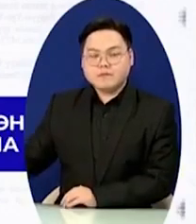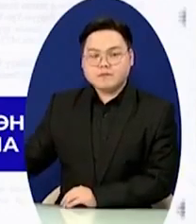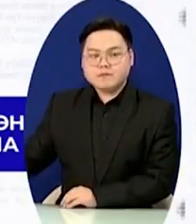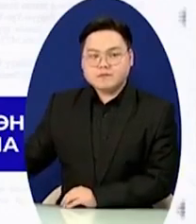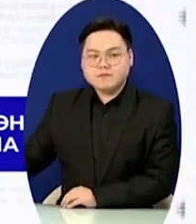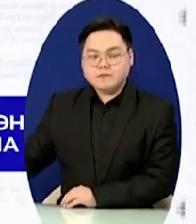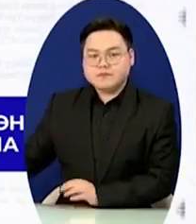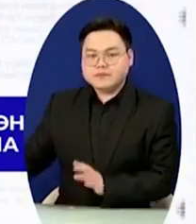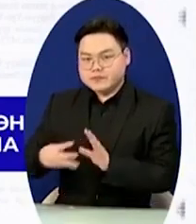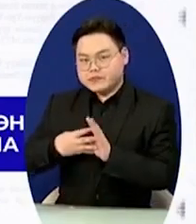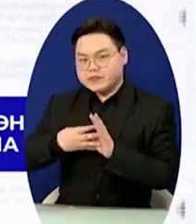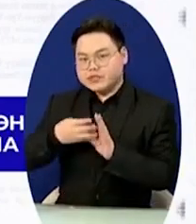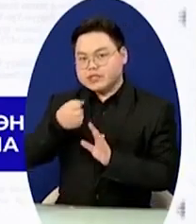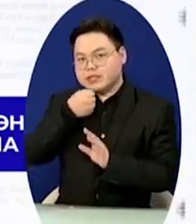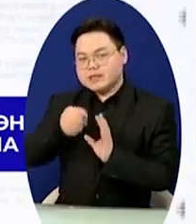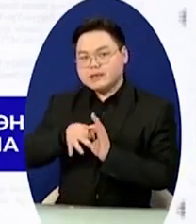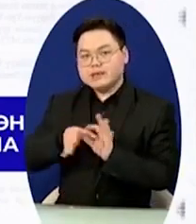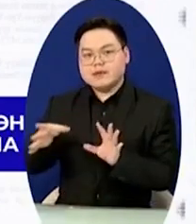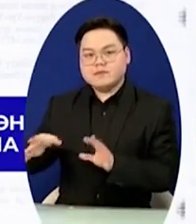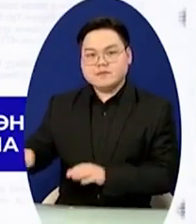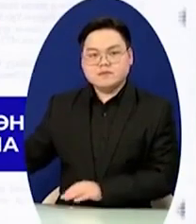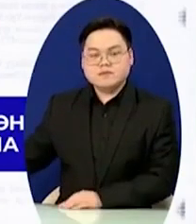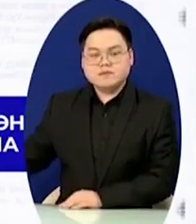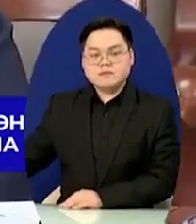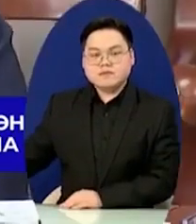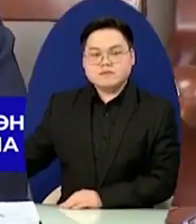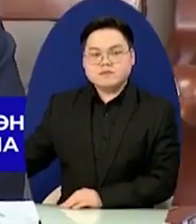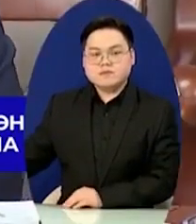За 9 номерын микрофон.